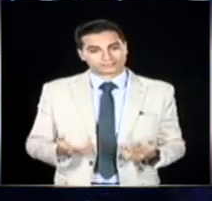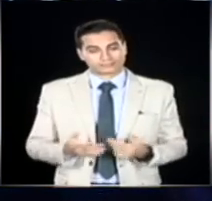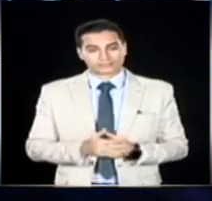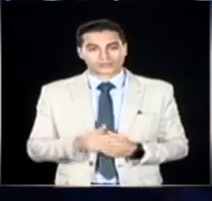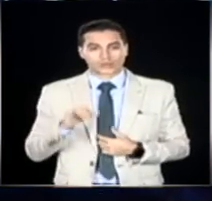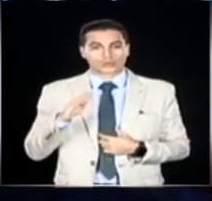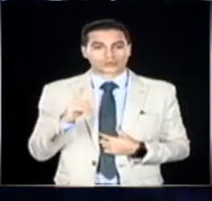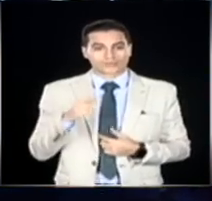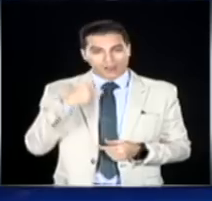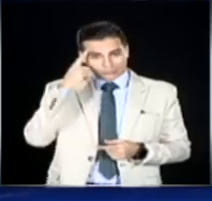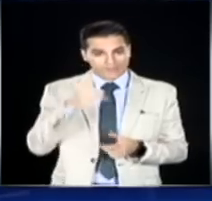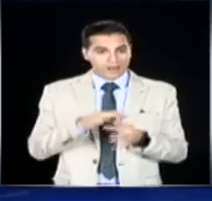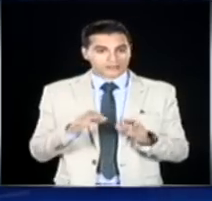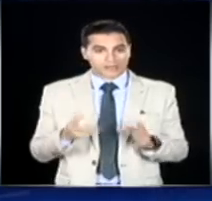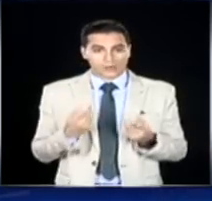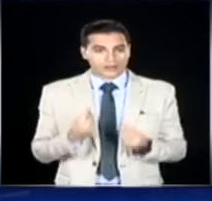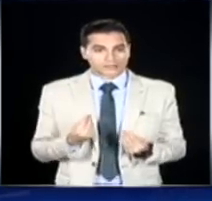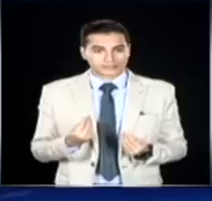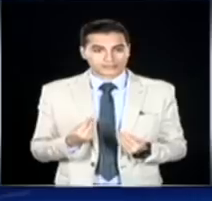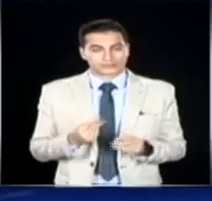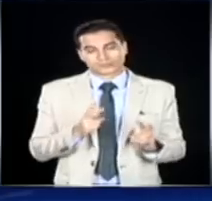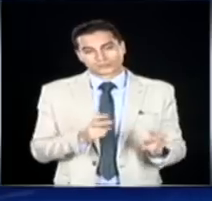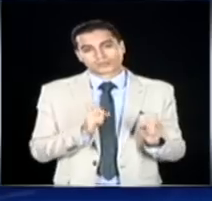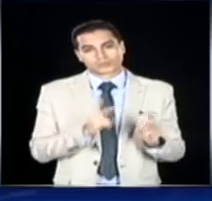يوسف عايز تعرف ايه اللي حصل ولا لا طيب